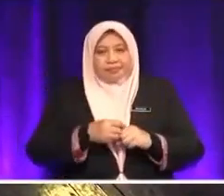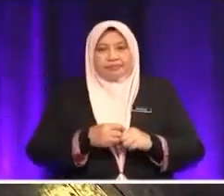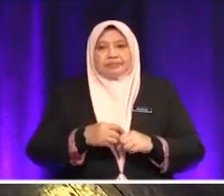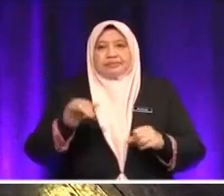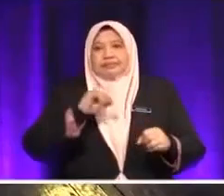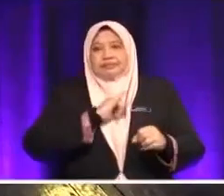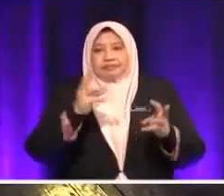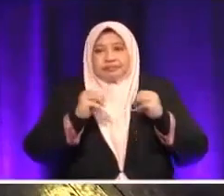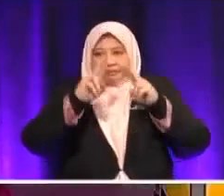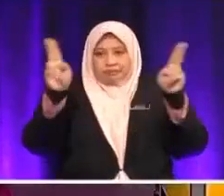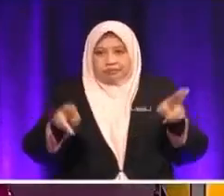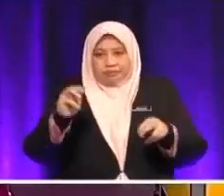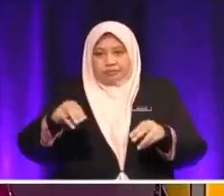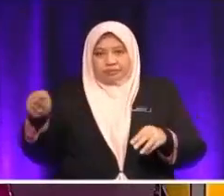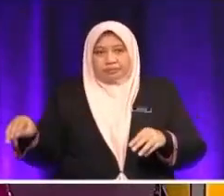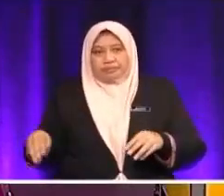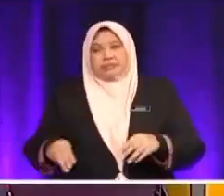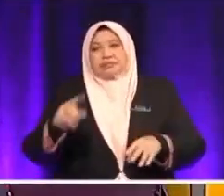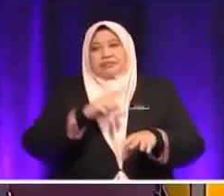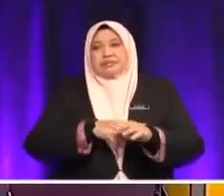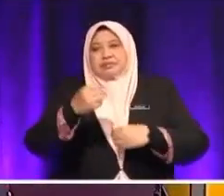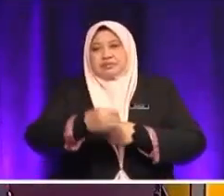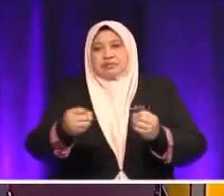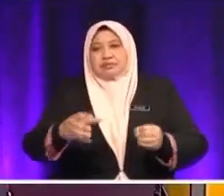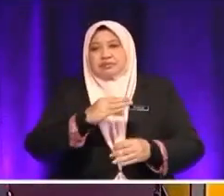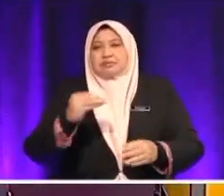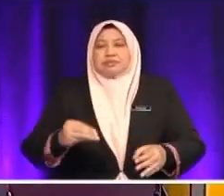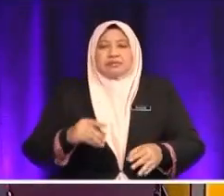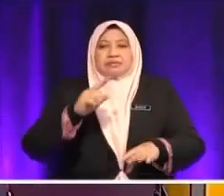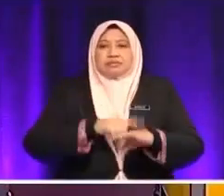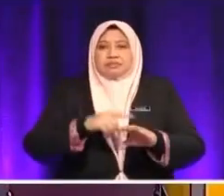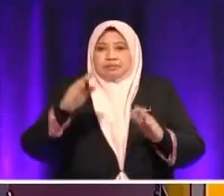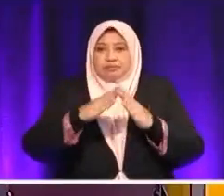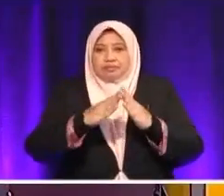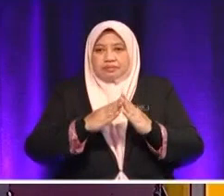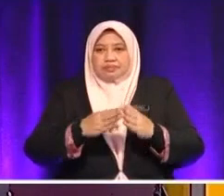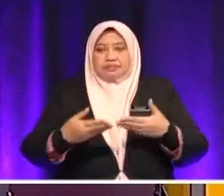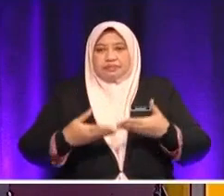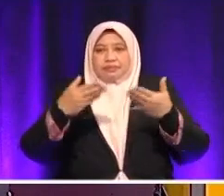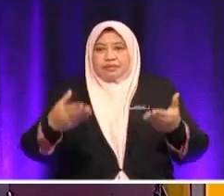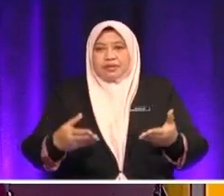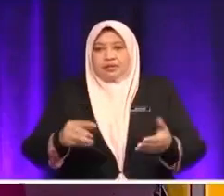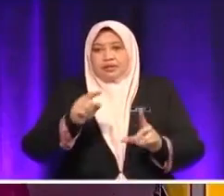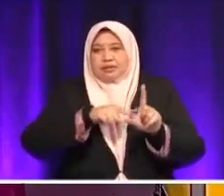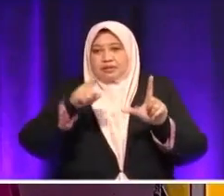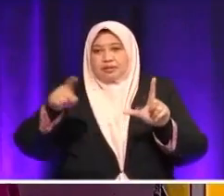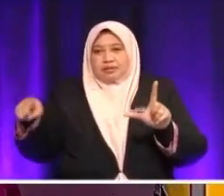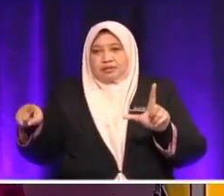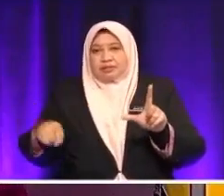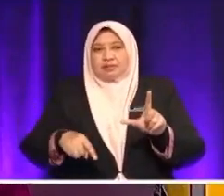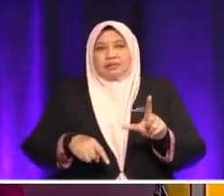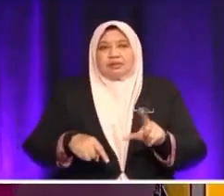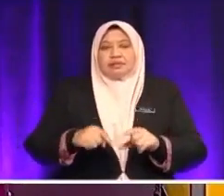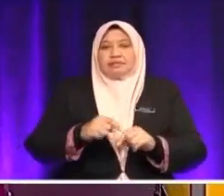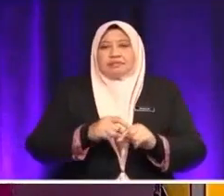di rumah dan juga di studio dan juga honey oke di sini diberi adalah groh berbentuk histogram